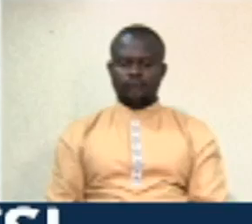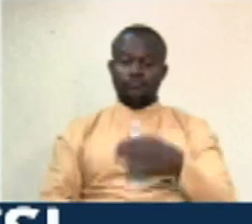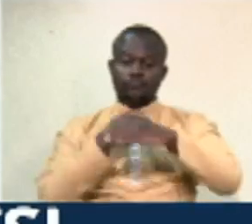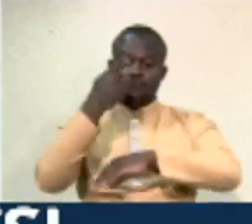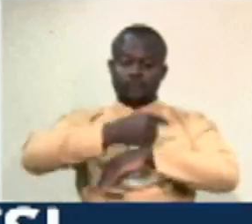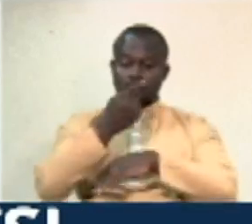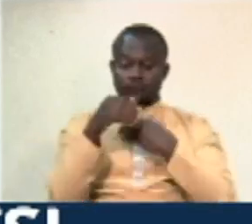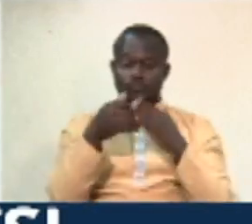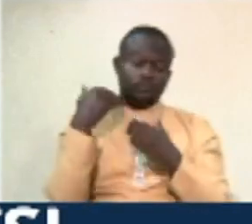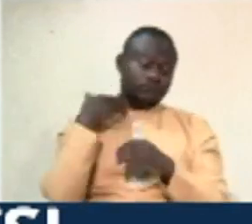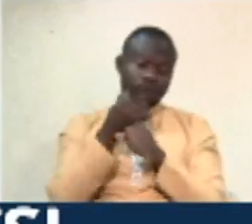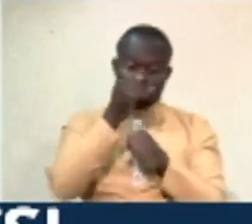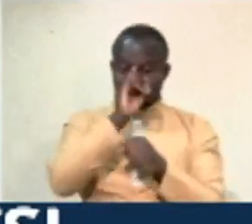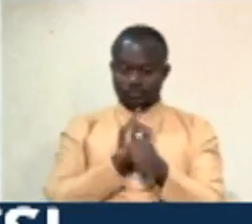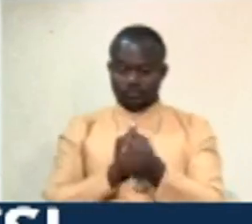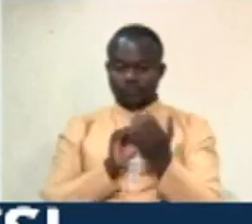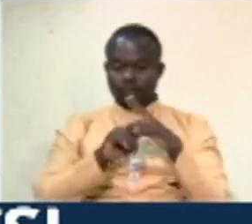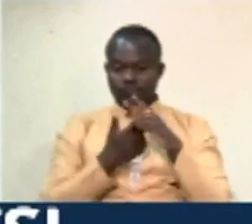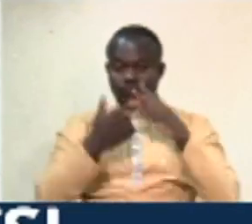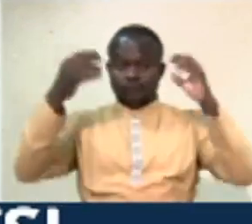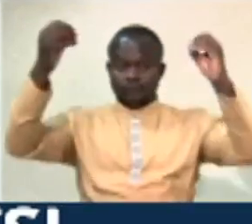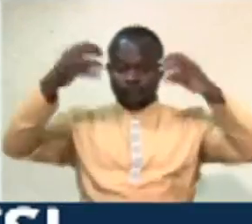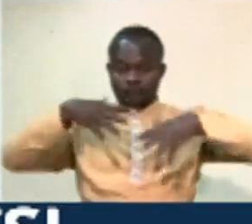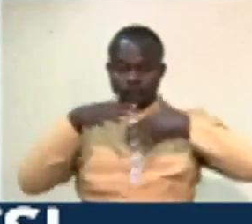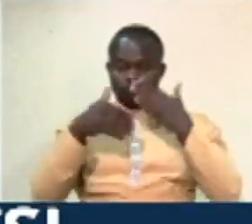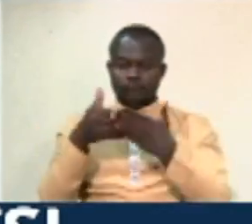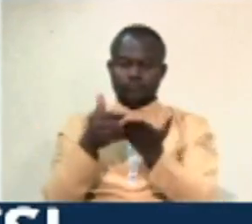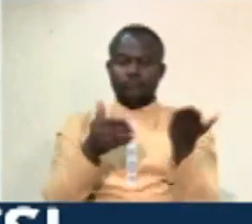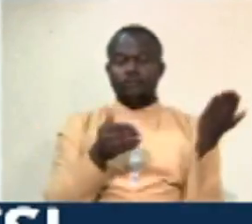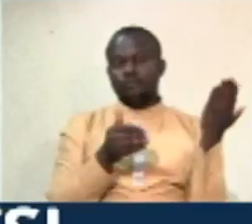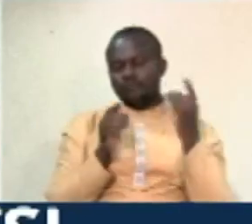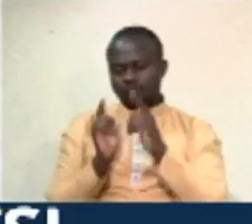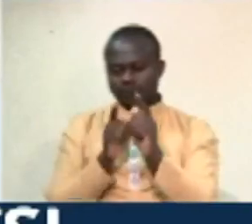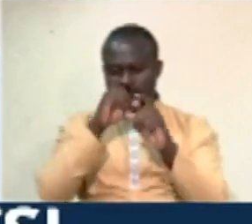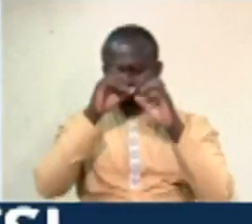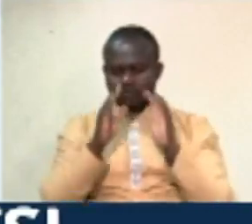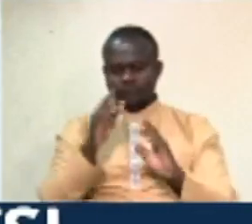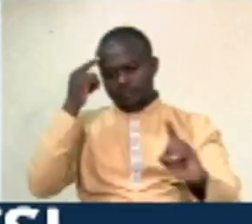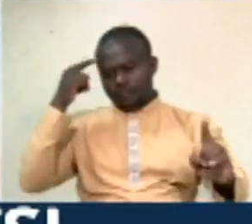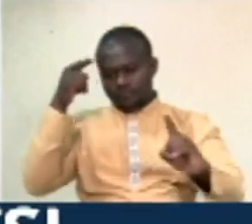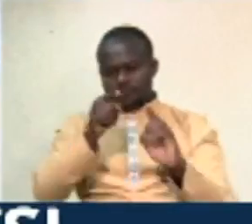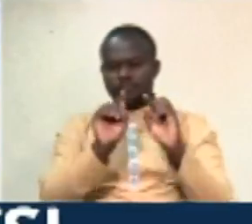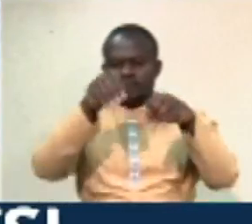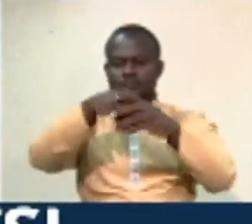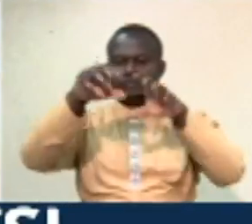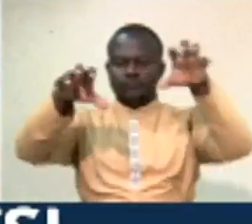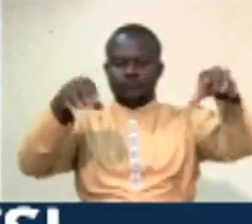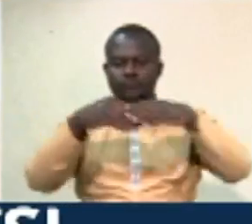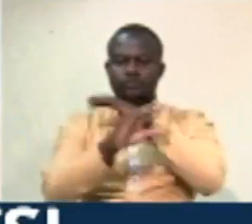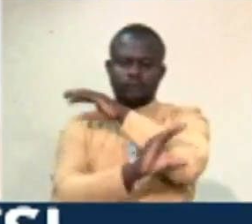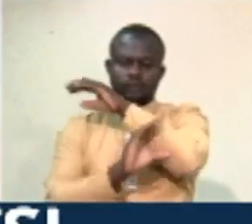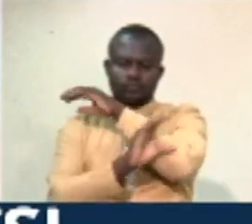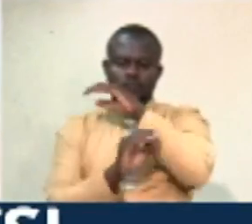Nyuma y'umunsi umwe jenoside yakorewe abatutsi itangiye ku mugaragaro, ibitero by'interahamwe bigamije kurimbura abatutsi byagabwe mu bice bitandukanye